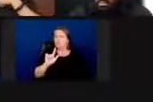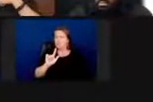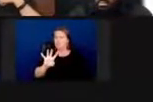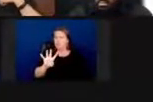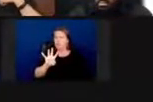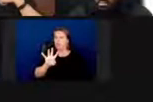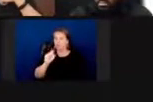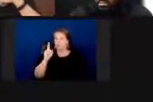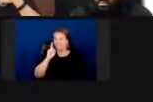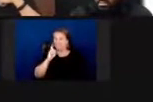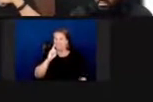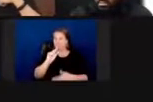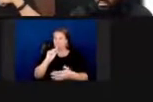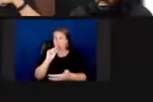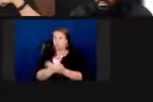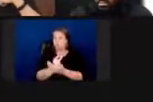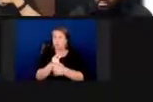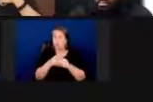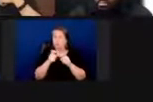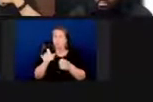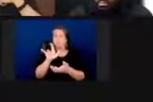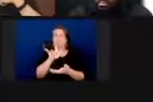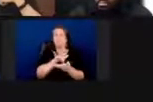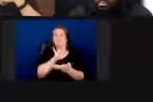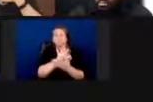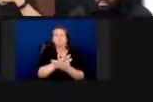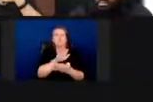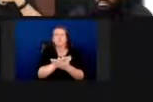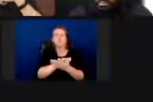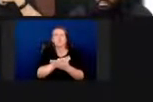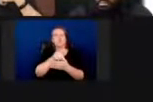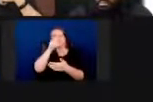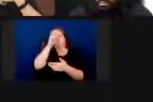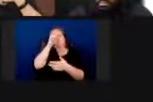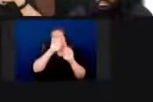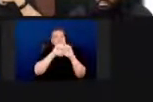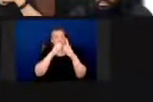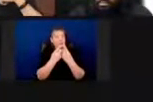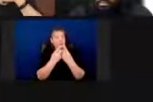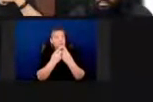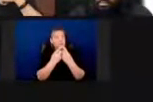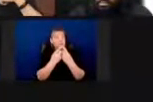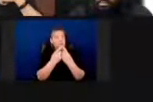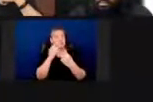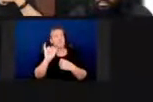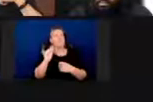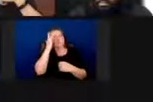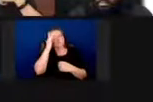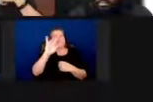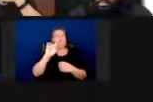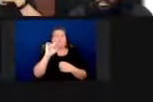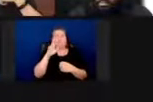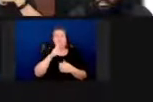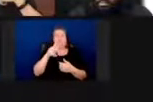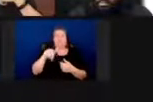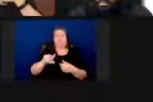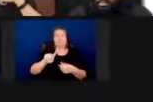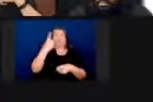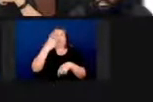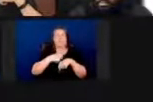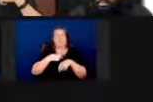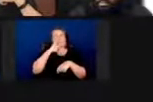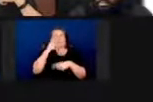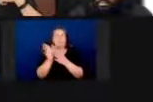miaka 24 amefuzu tu katika chuo, hivyo mara ya kwanza